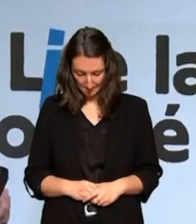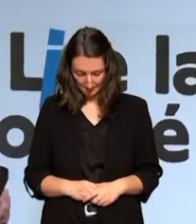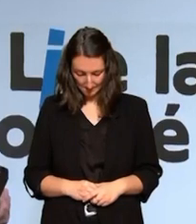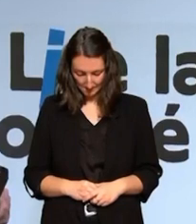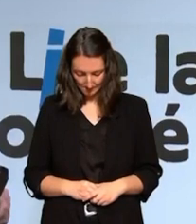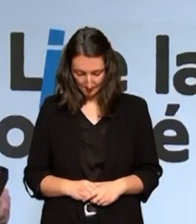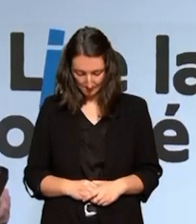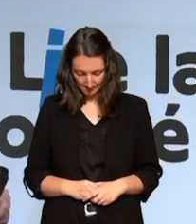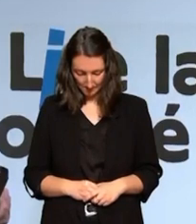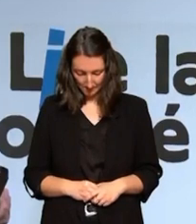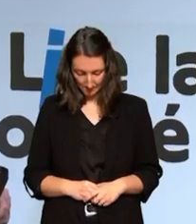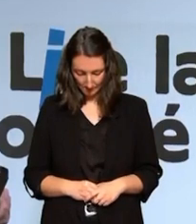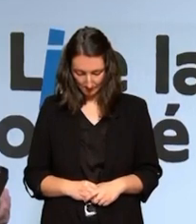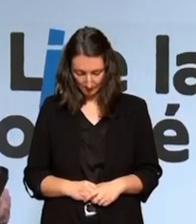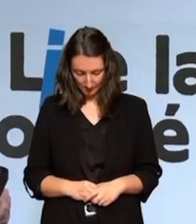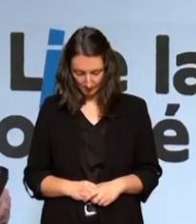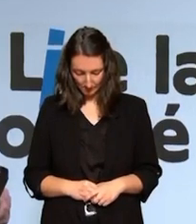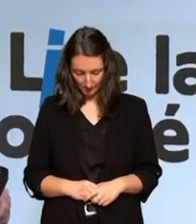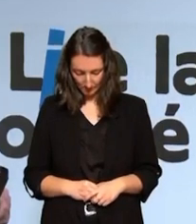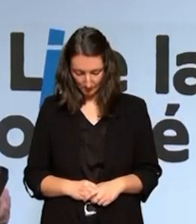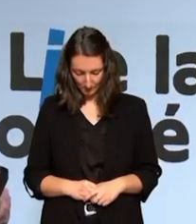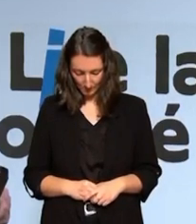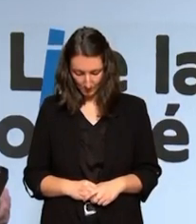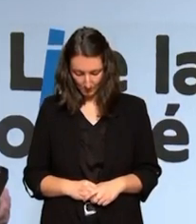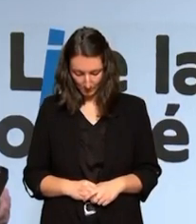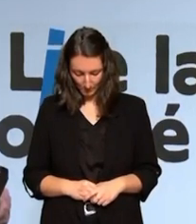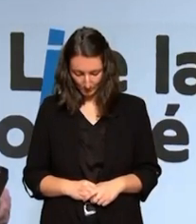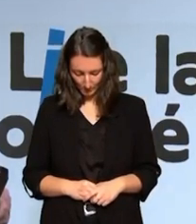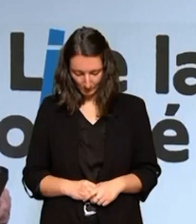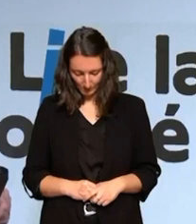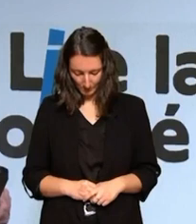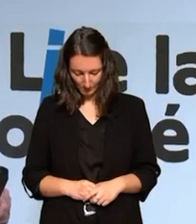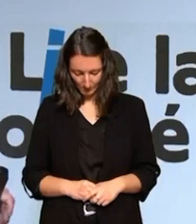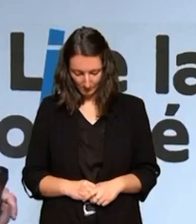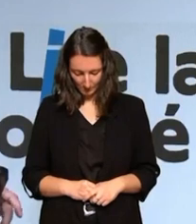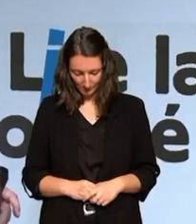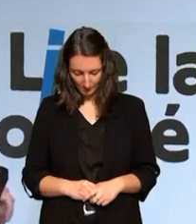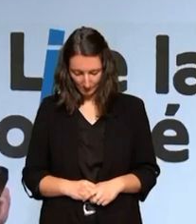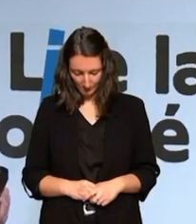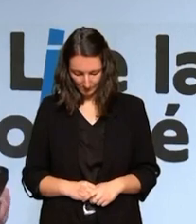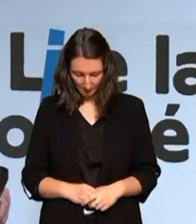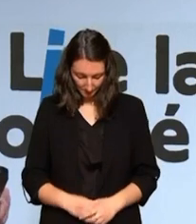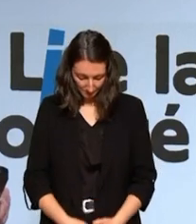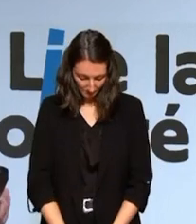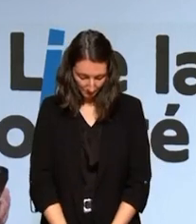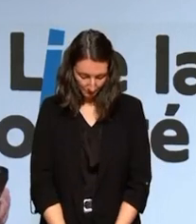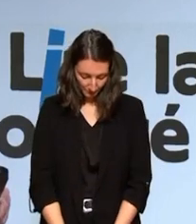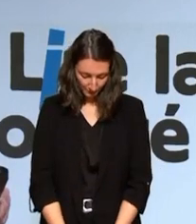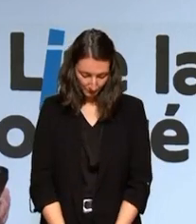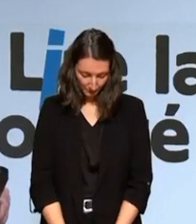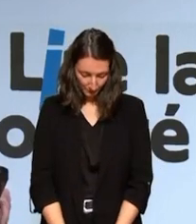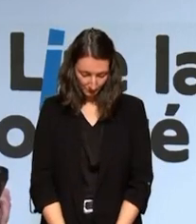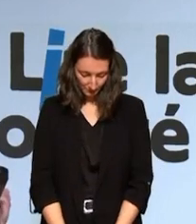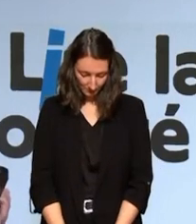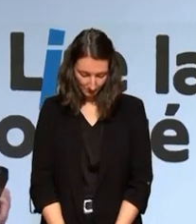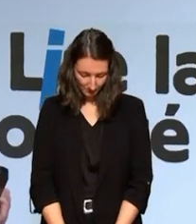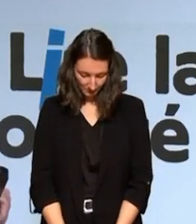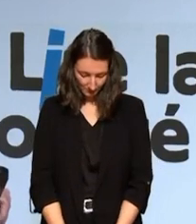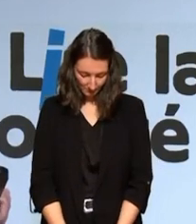spreche, spiele und still sei und alles zugleich. Verlangte, Freunde zu sehen,